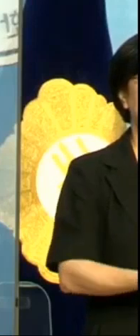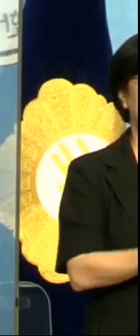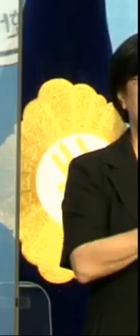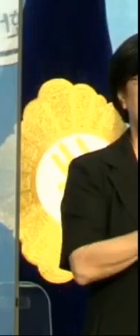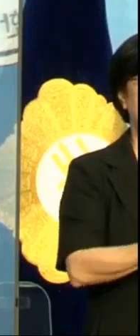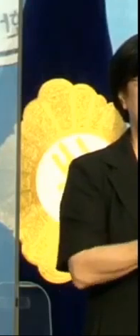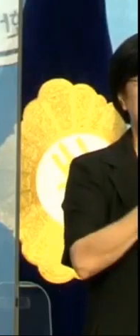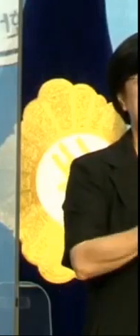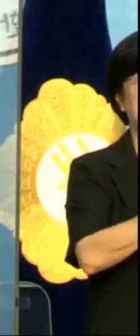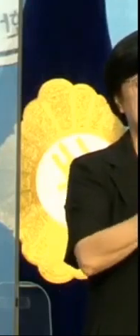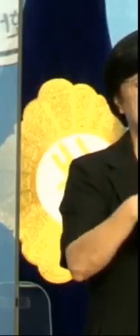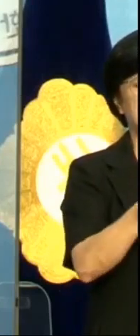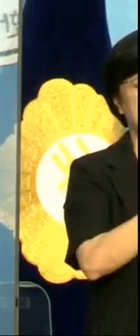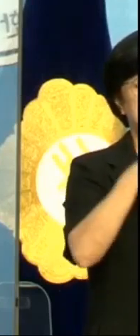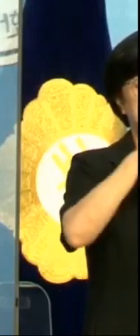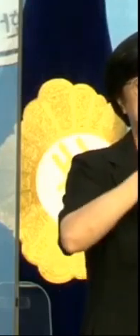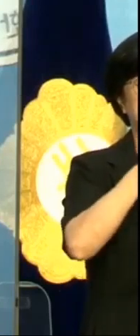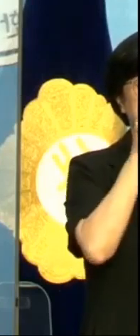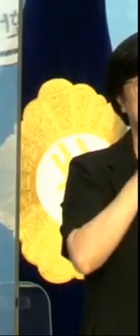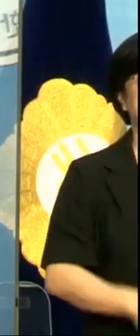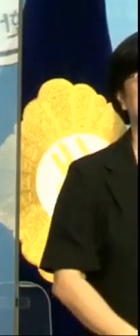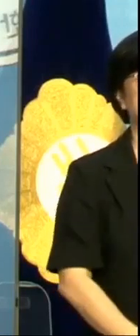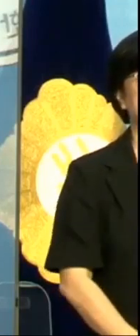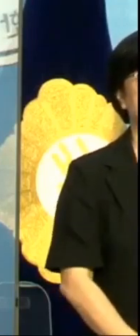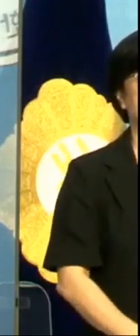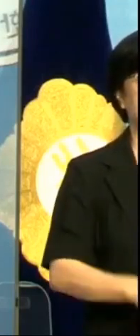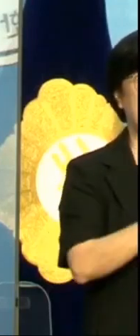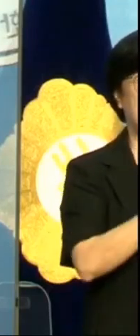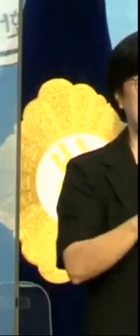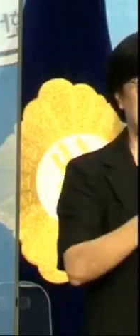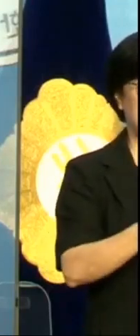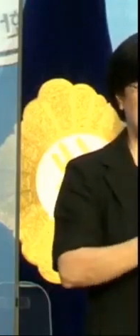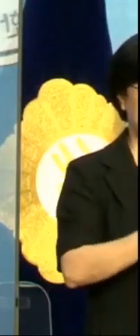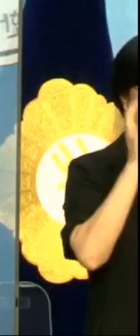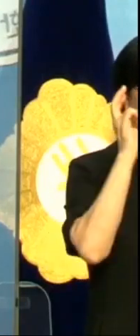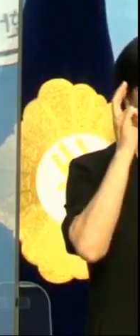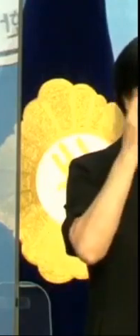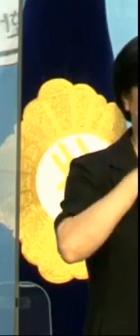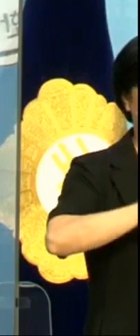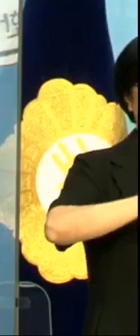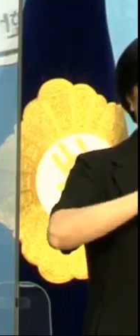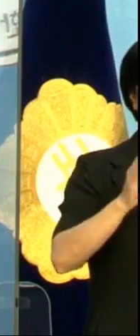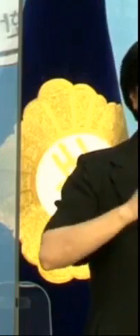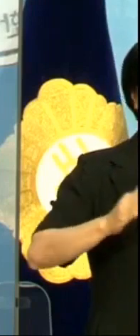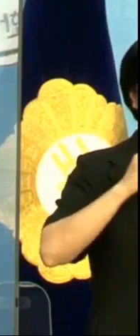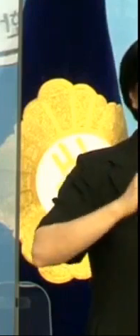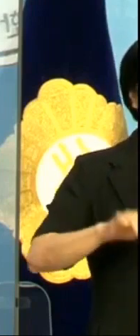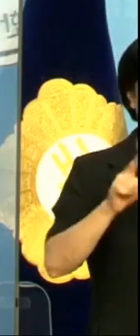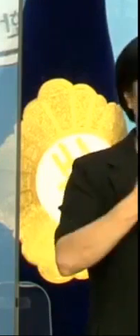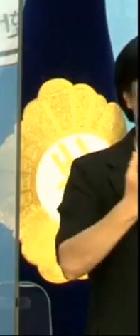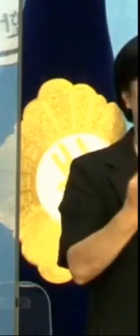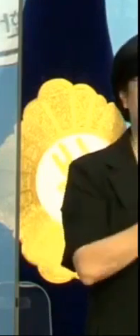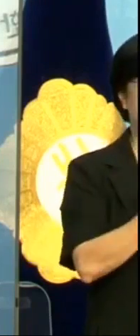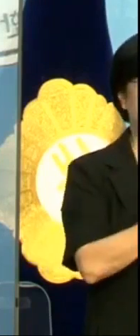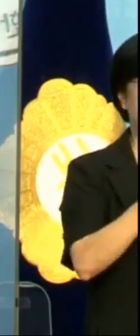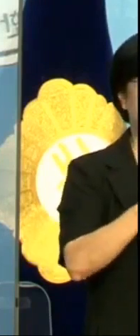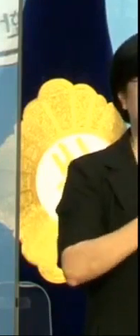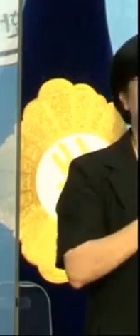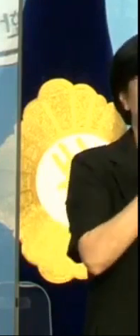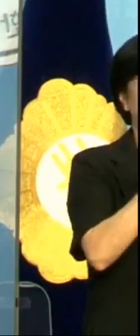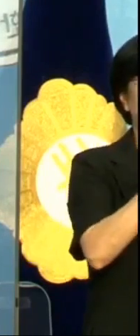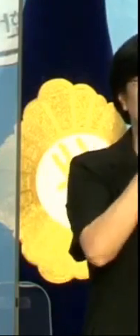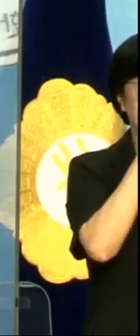세우라는 것입니다 가족 소유 회사가 p 감 기관으로부터 천문학적인 강국 공사 수주를 받은 박 타